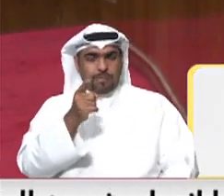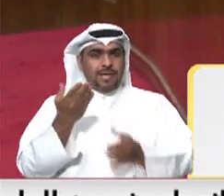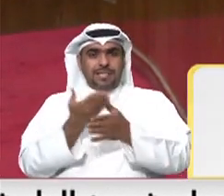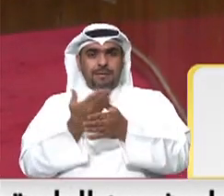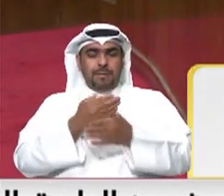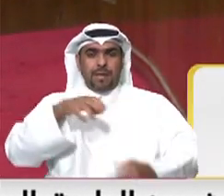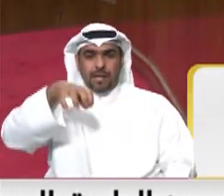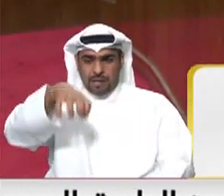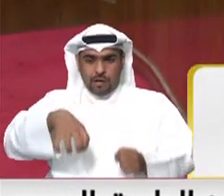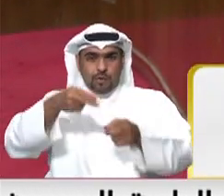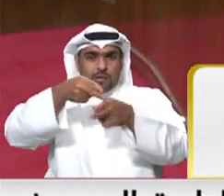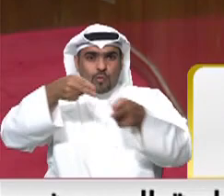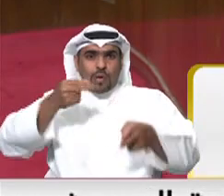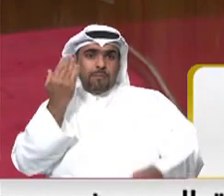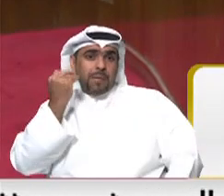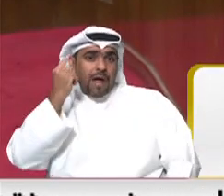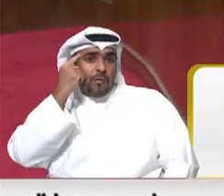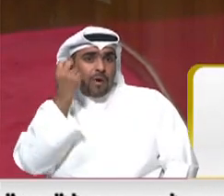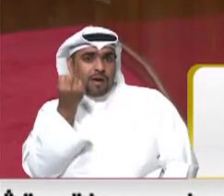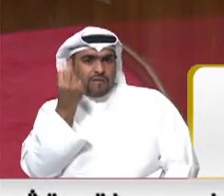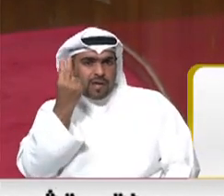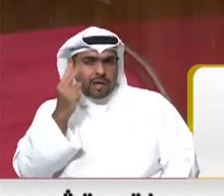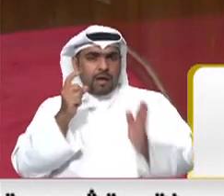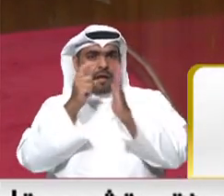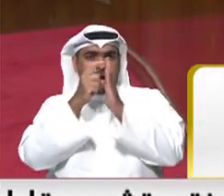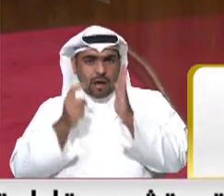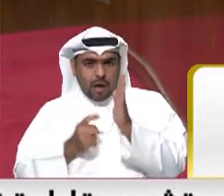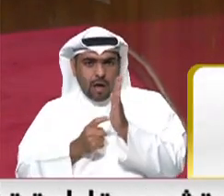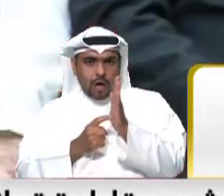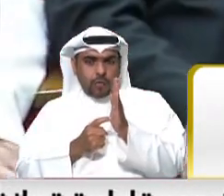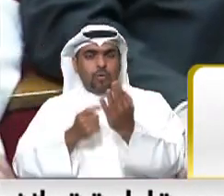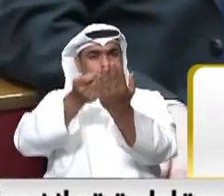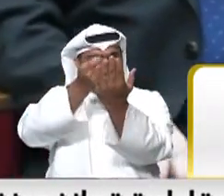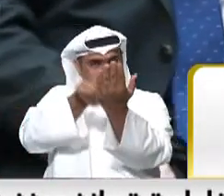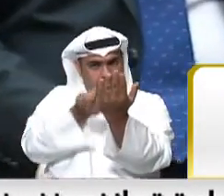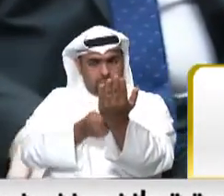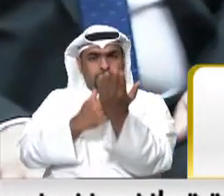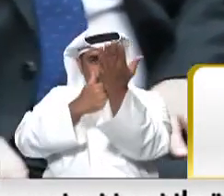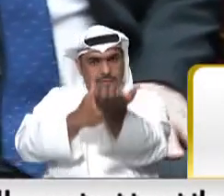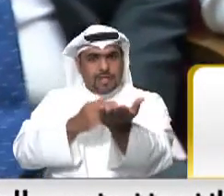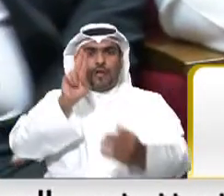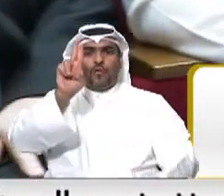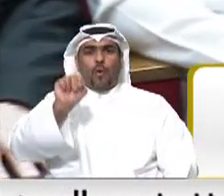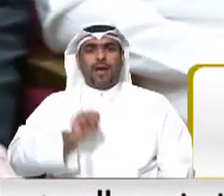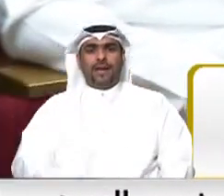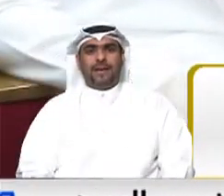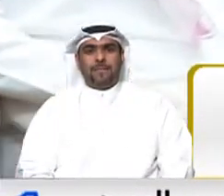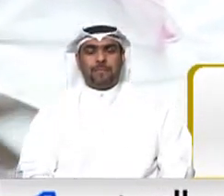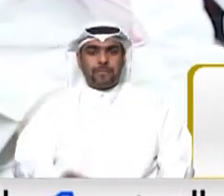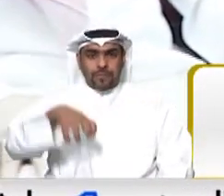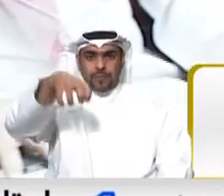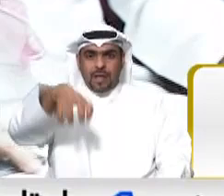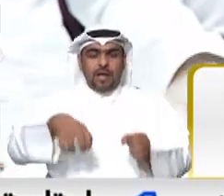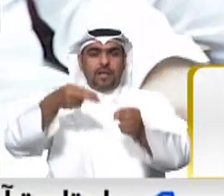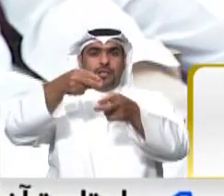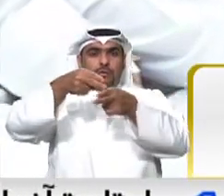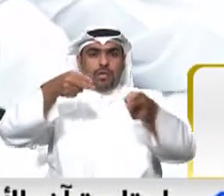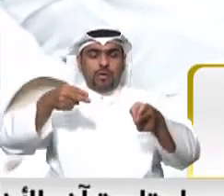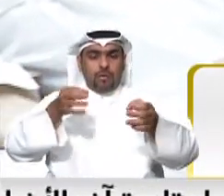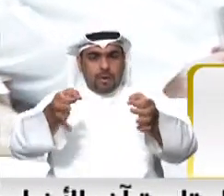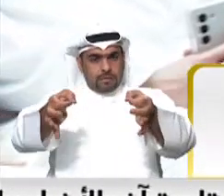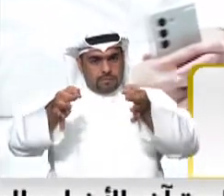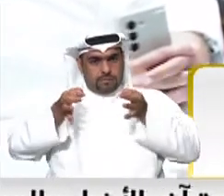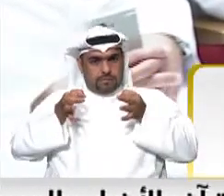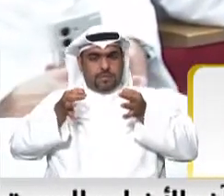فقط داخليا ولا إقليميا بل أيضا عالميا. دولة الكويت ملتزمة باحترام وحماية العمال والعمالة